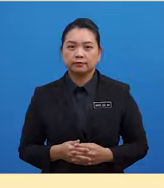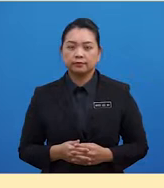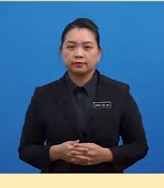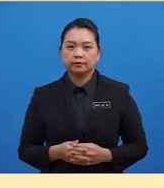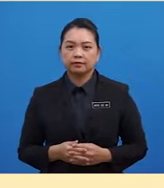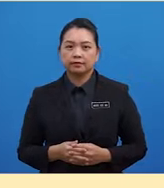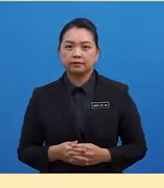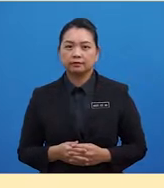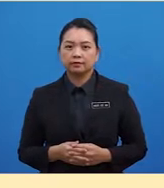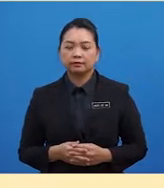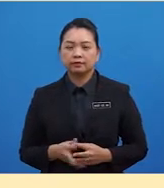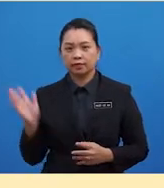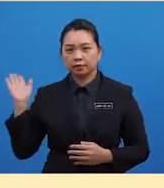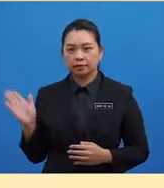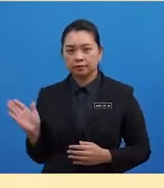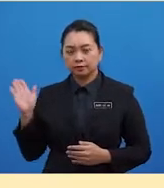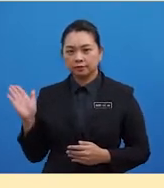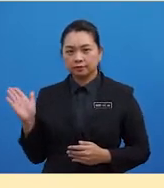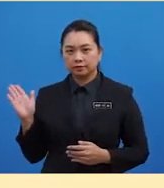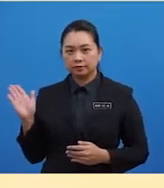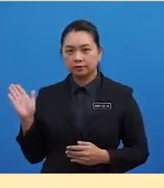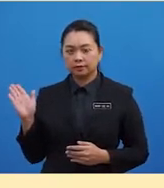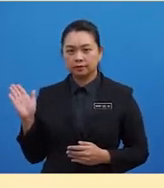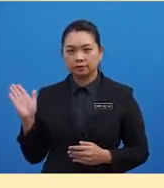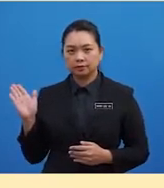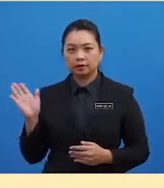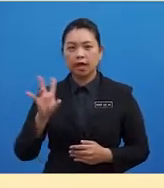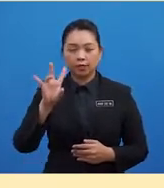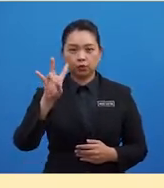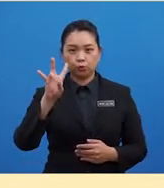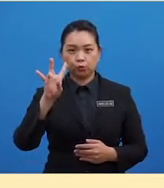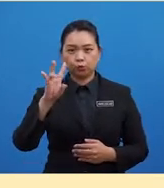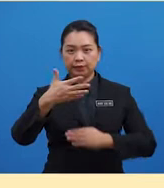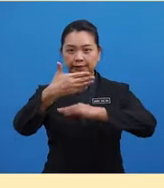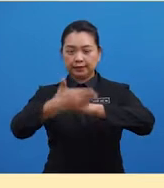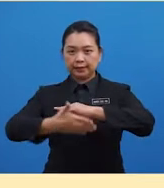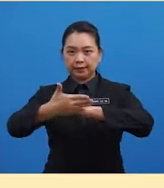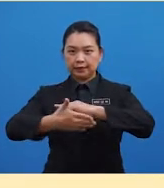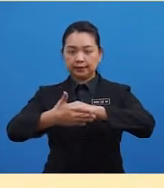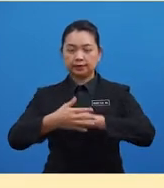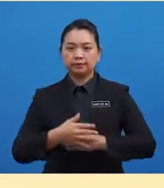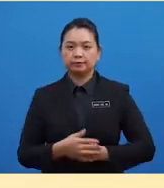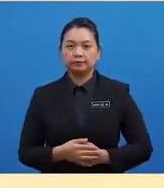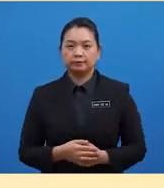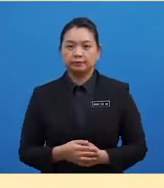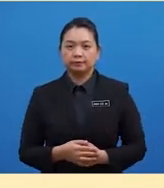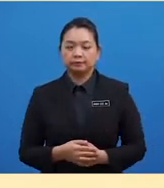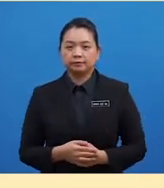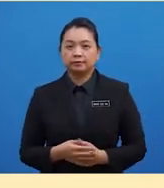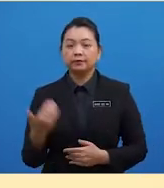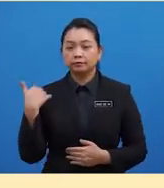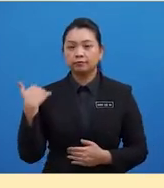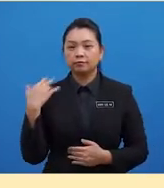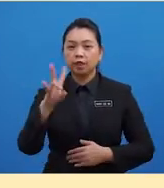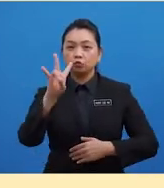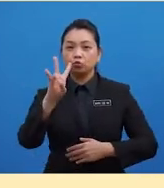seterusnya menunjukkan poligon heptagon. Poligon ini mempunyai 7 sisi. Ini bermaksud poligon ini